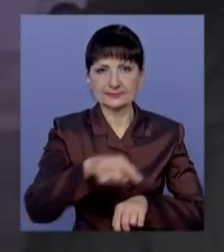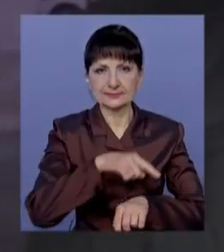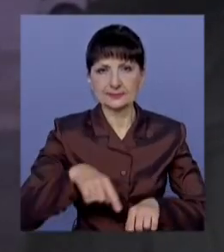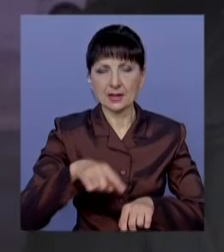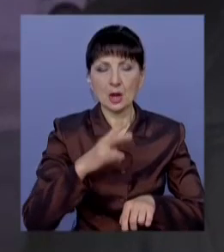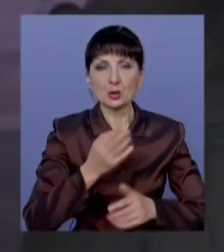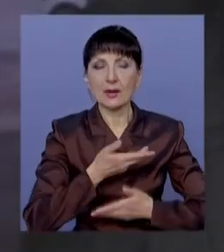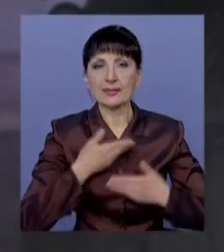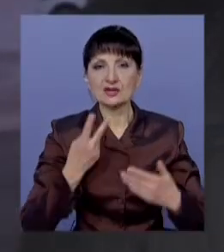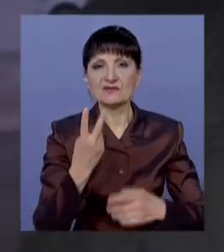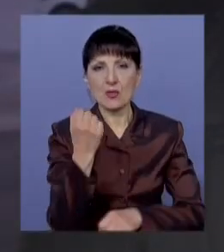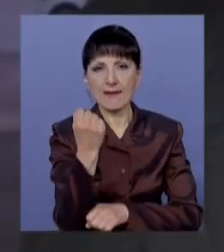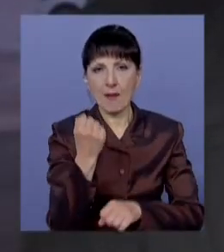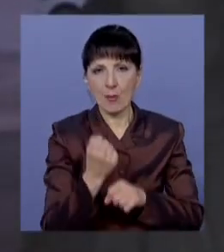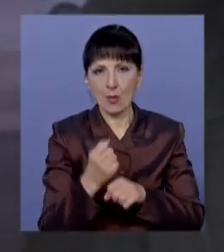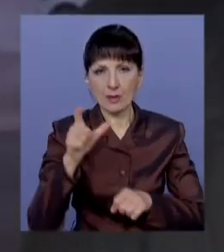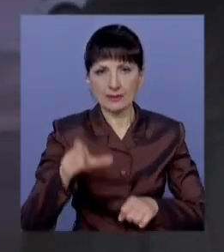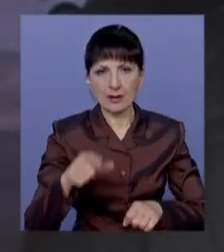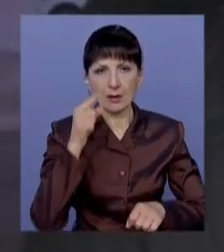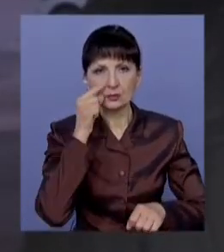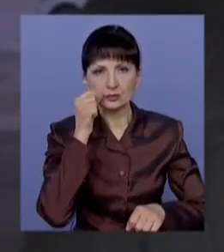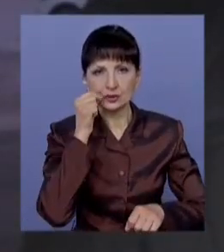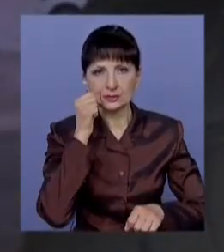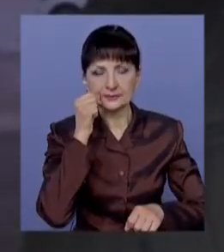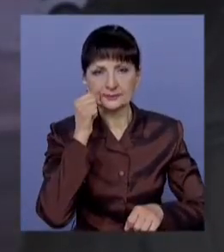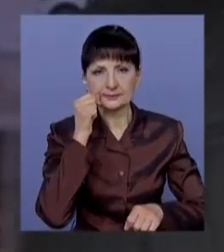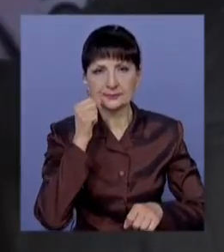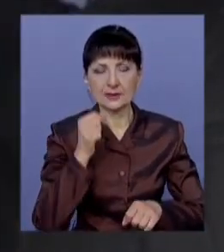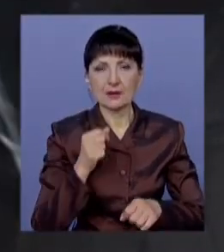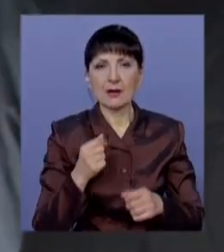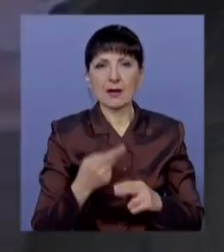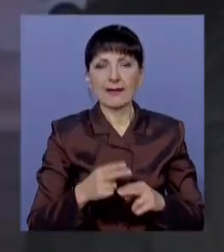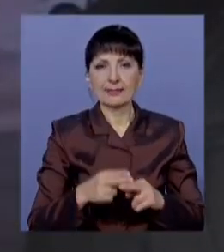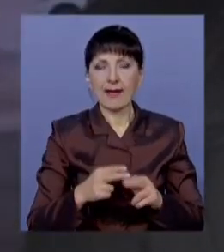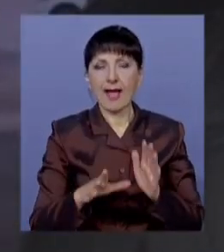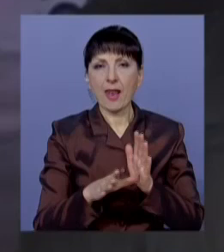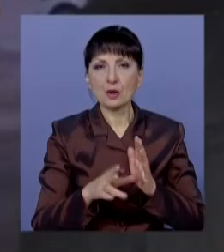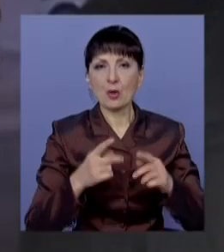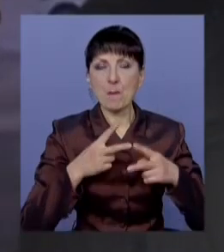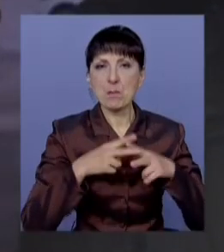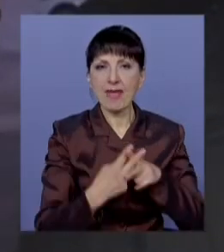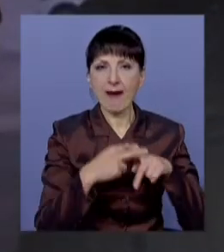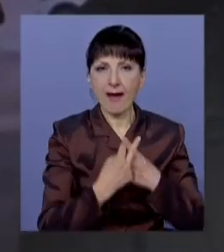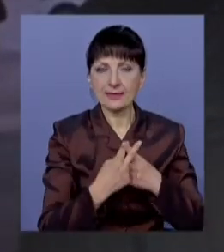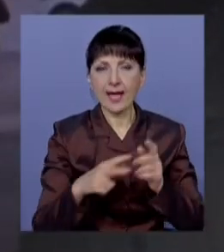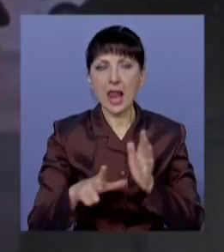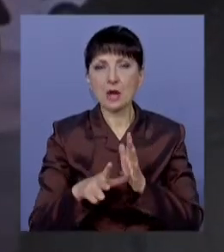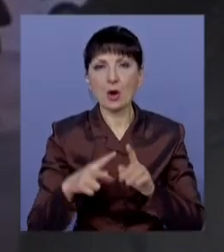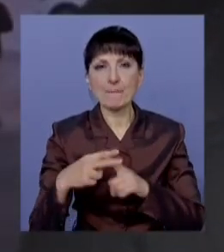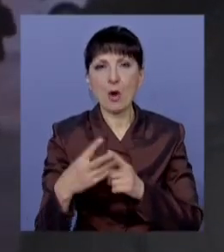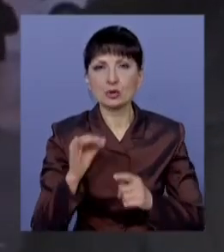Но наших двух работников, эсэбистов, это электромеханик и электромонтер, были